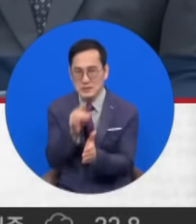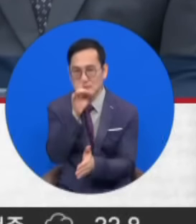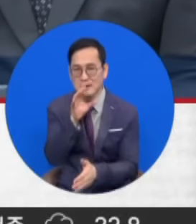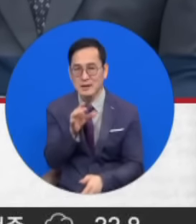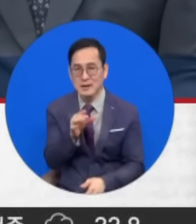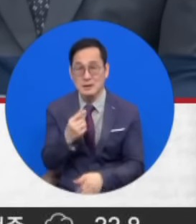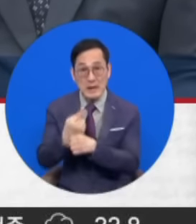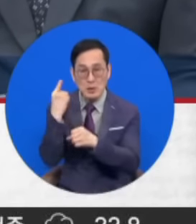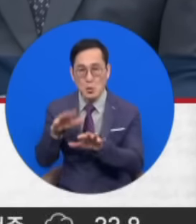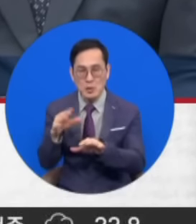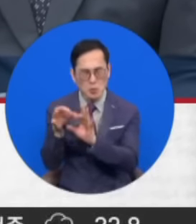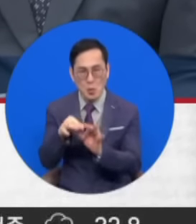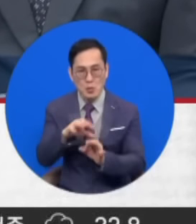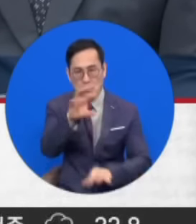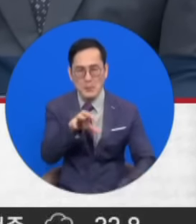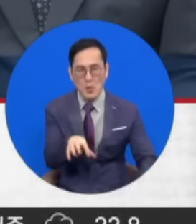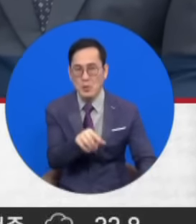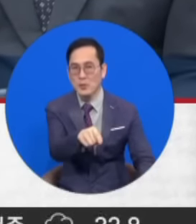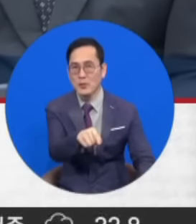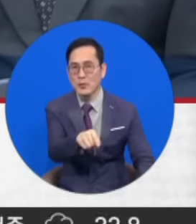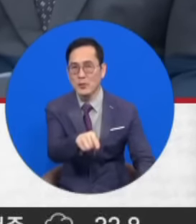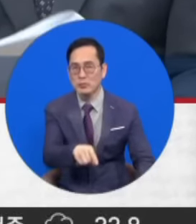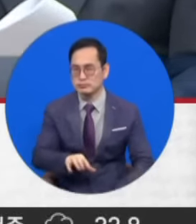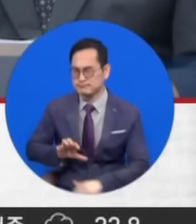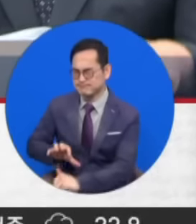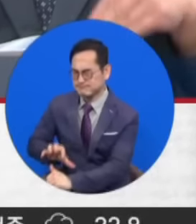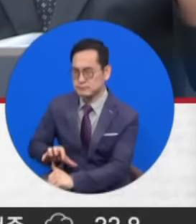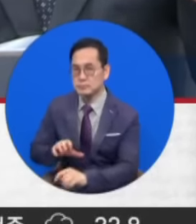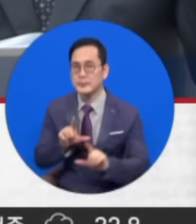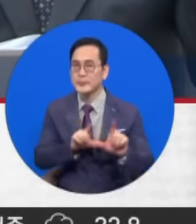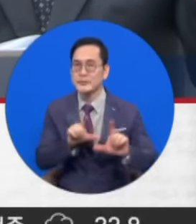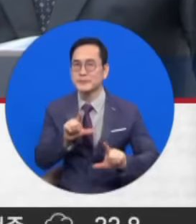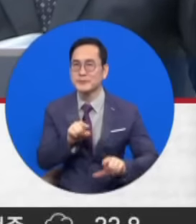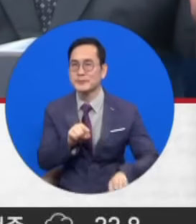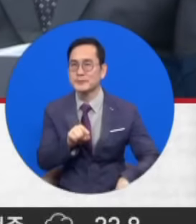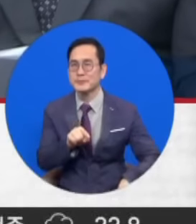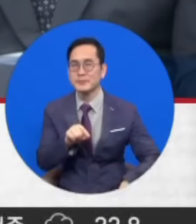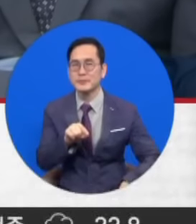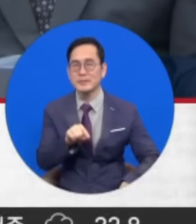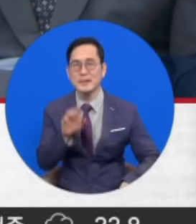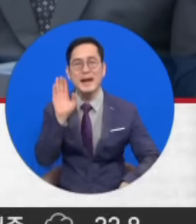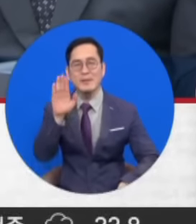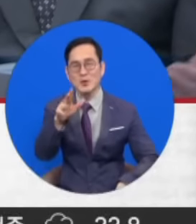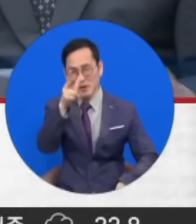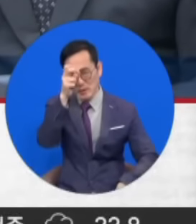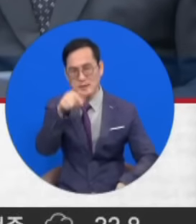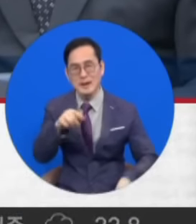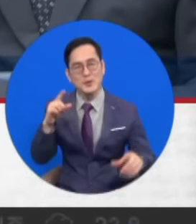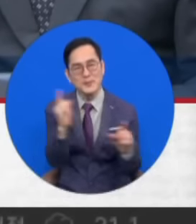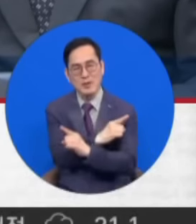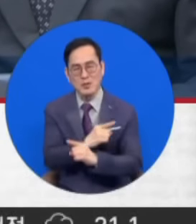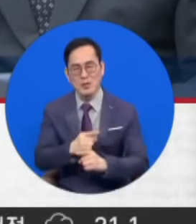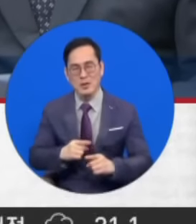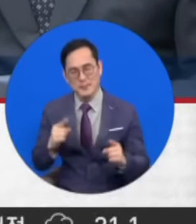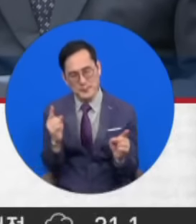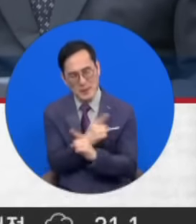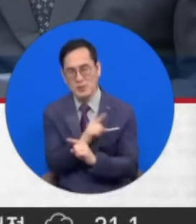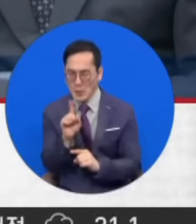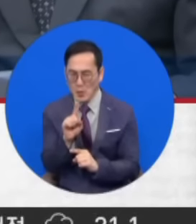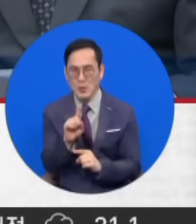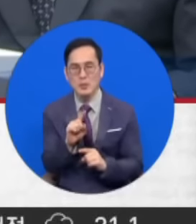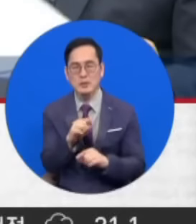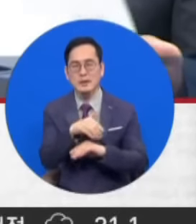문제가 발생했는지 그리고 강압수사 의혹을 벗기 위해서 제도적으로 동탄경찰서가 어떻게 할 것인지에 대해서 그런 입장을 내는 게